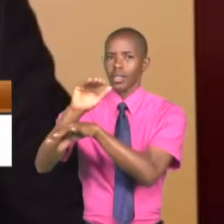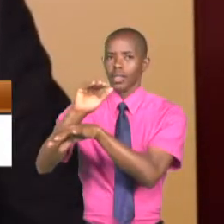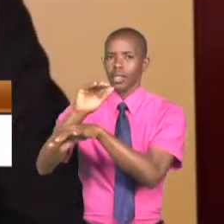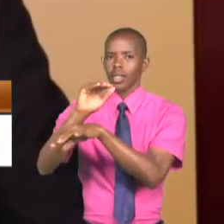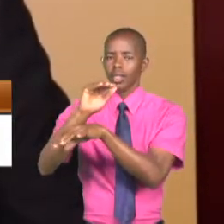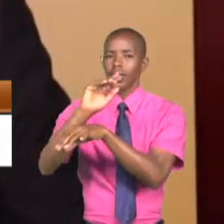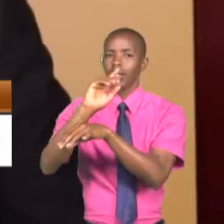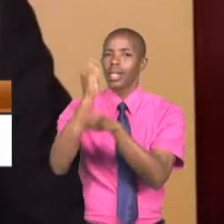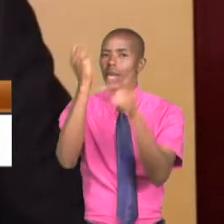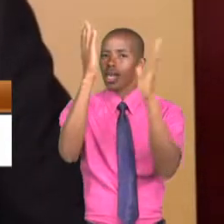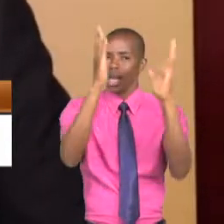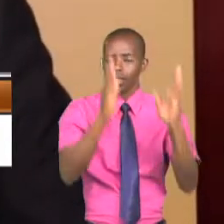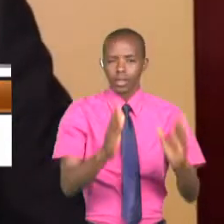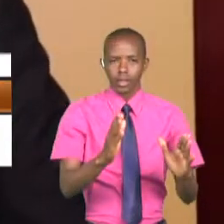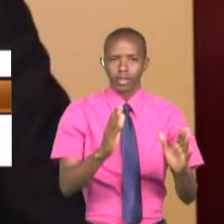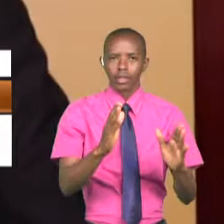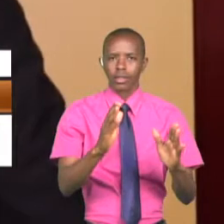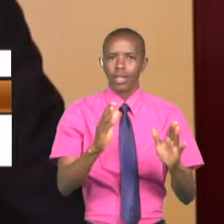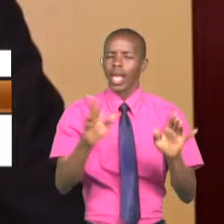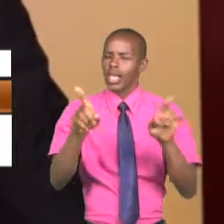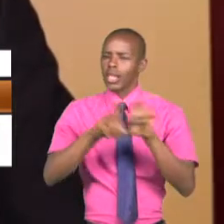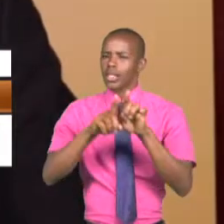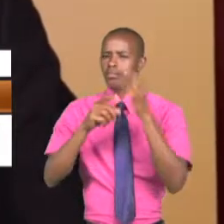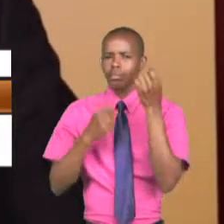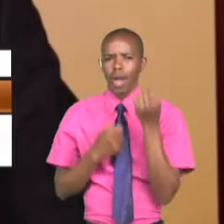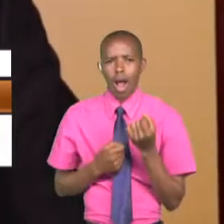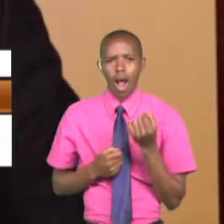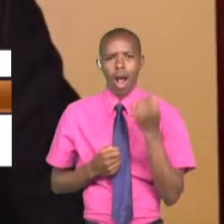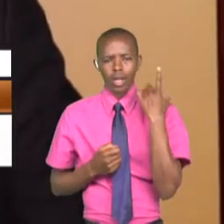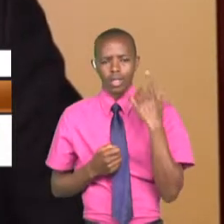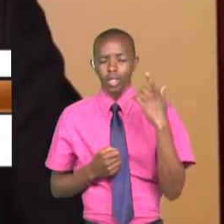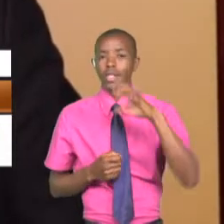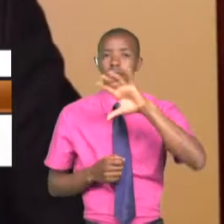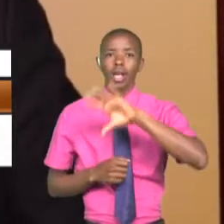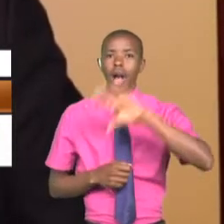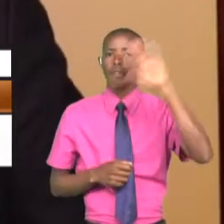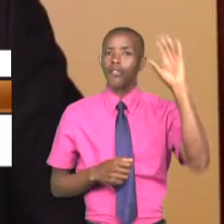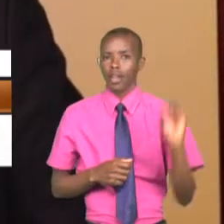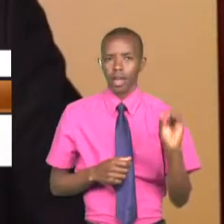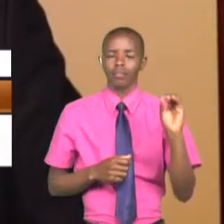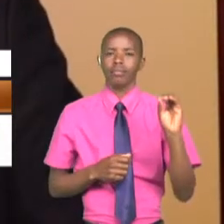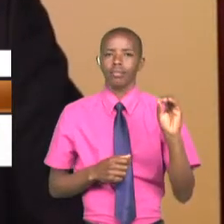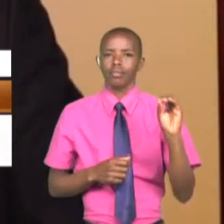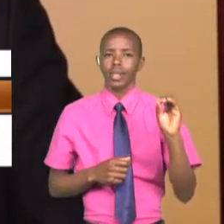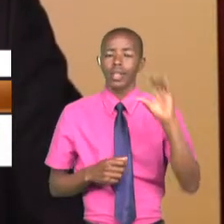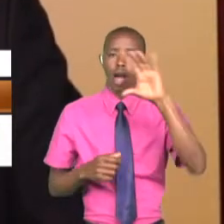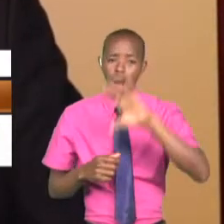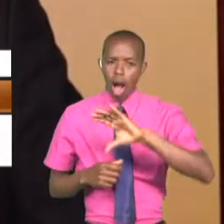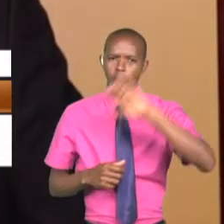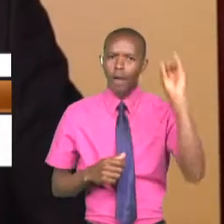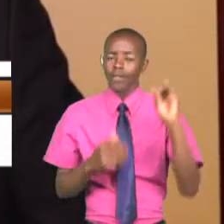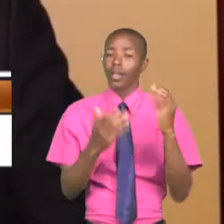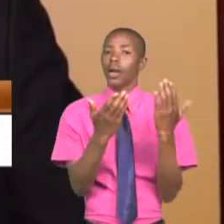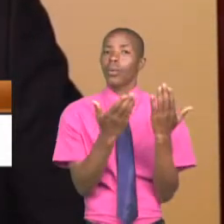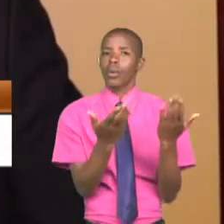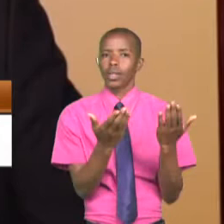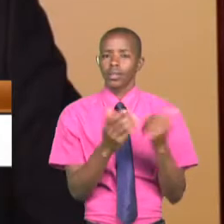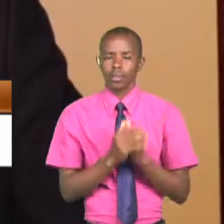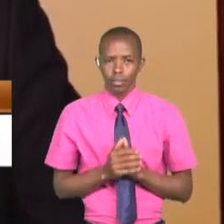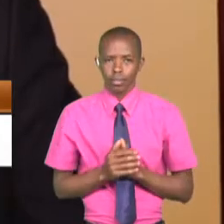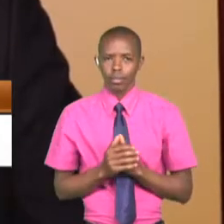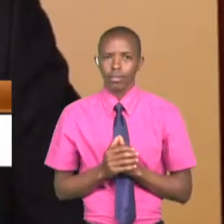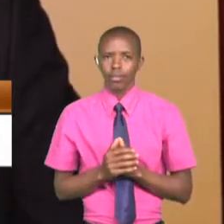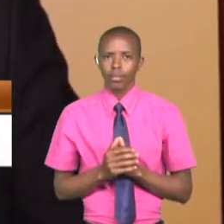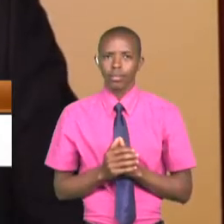fellow Kenyans to also understand that this is Africa, and this is Africa where we